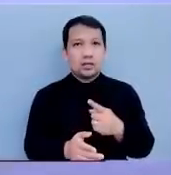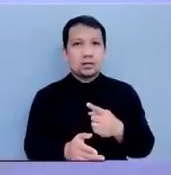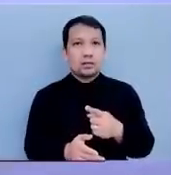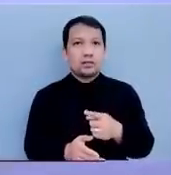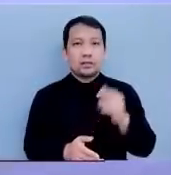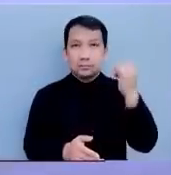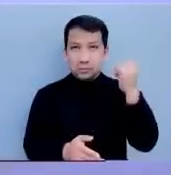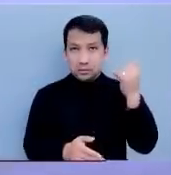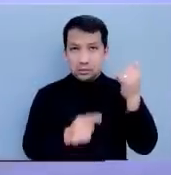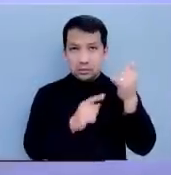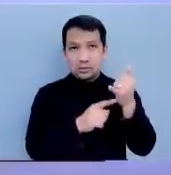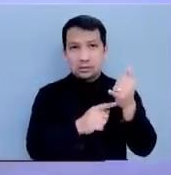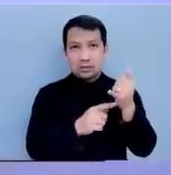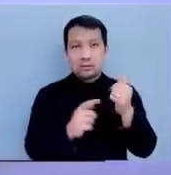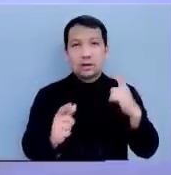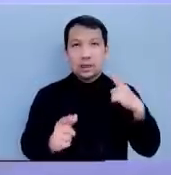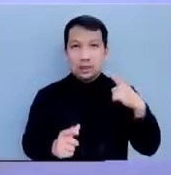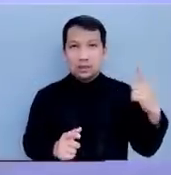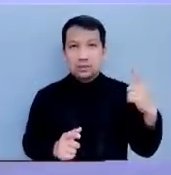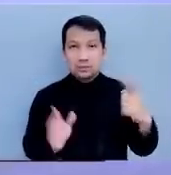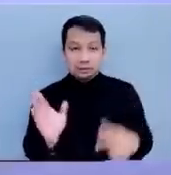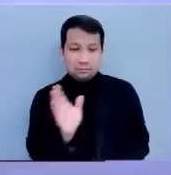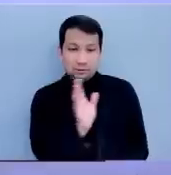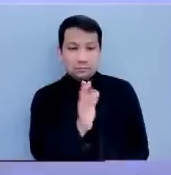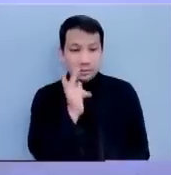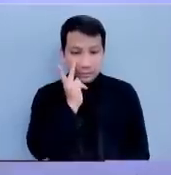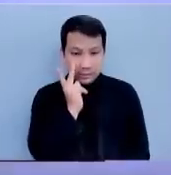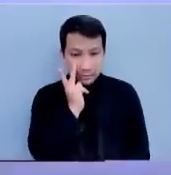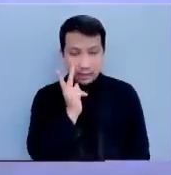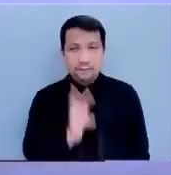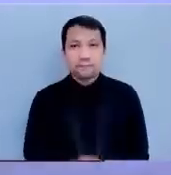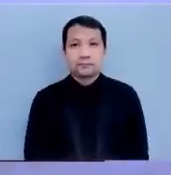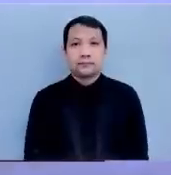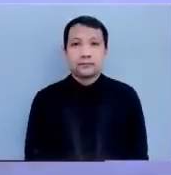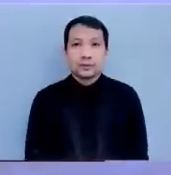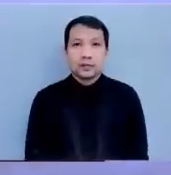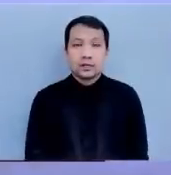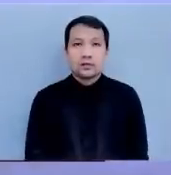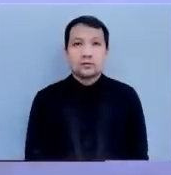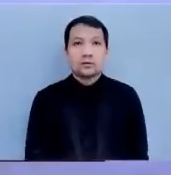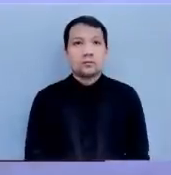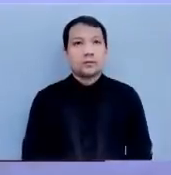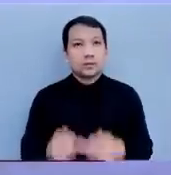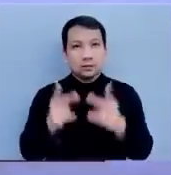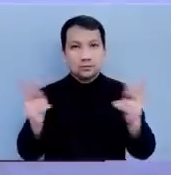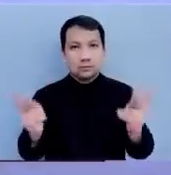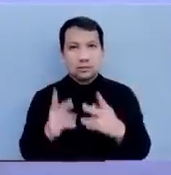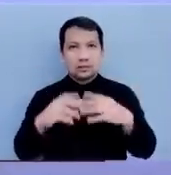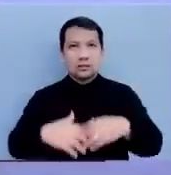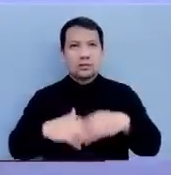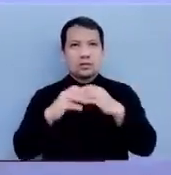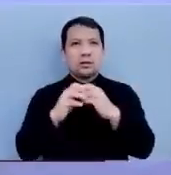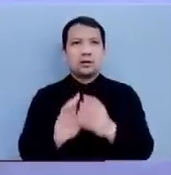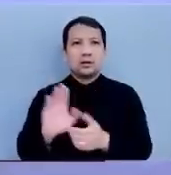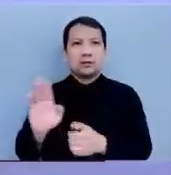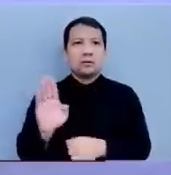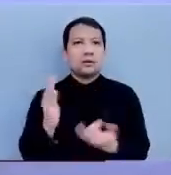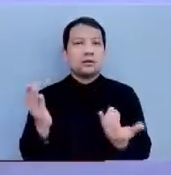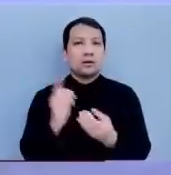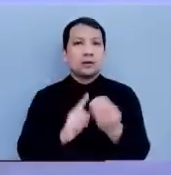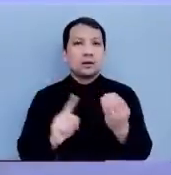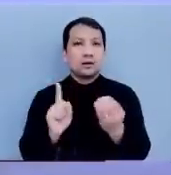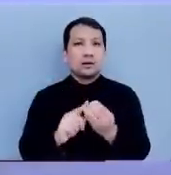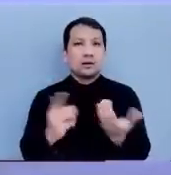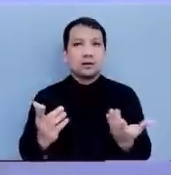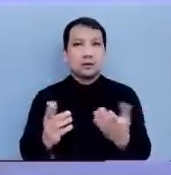kulay dilaw sa bandang kaliwa. Yan na lang po ang matitira. Hindi lamang po teritoryo ang pinag-uusapan dito, higit sa lahat po. Ang pinag-uusapan dito